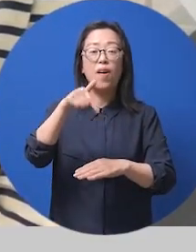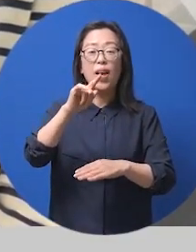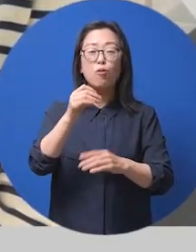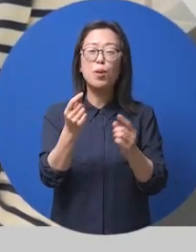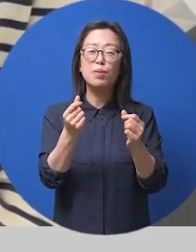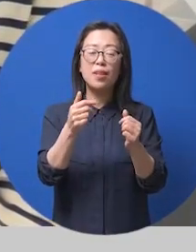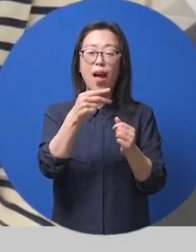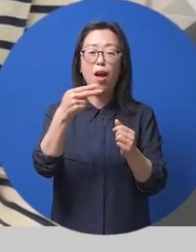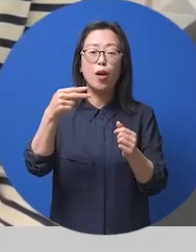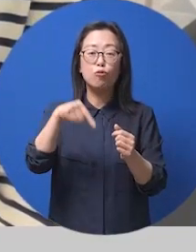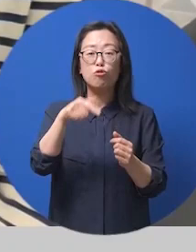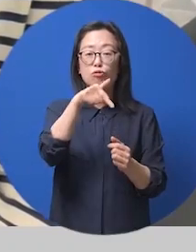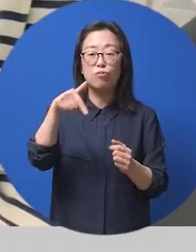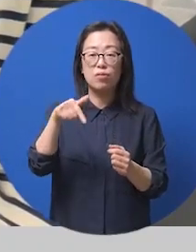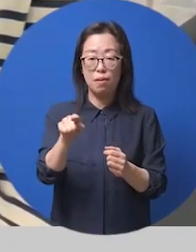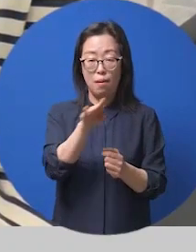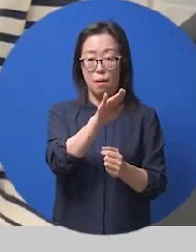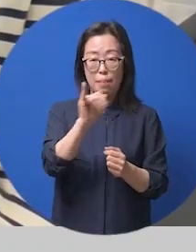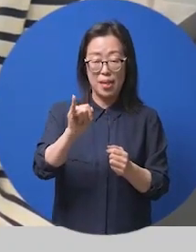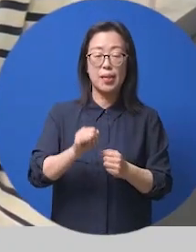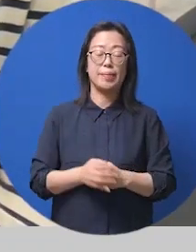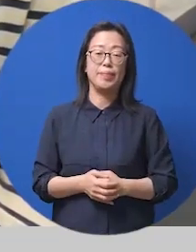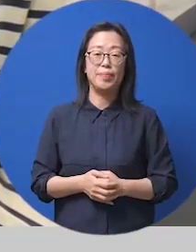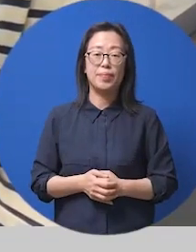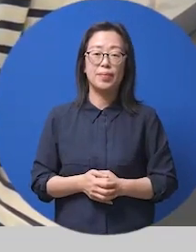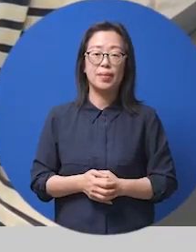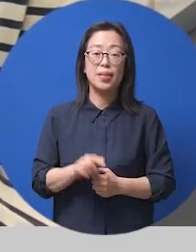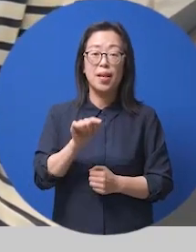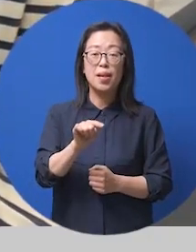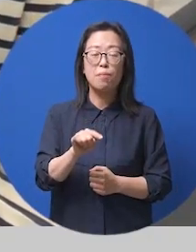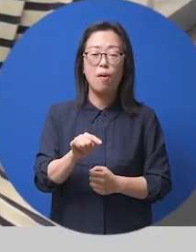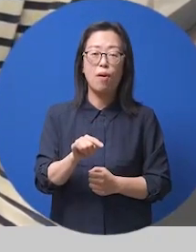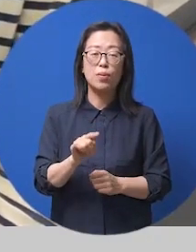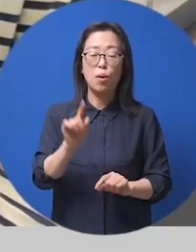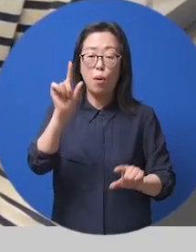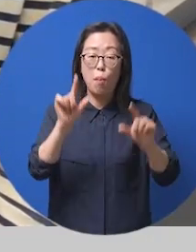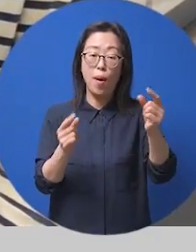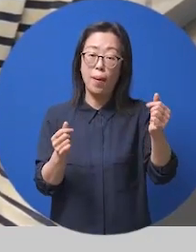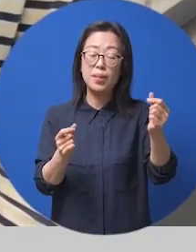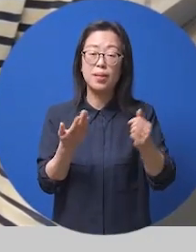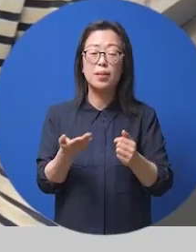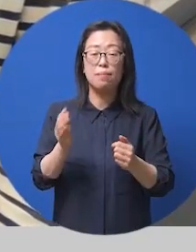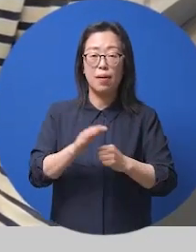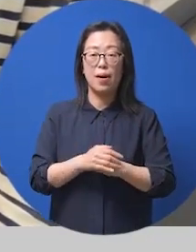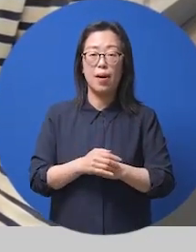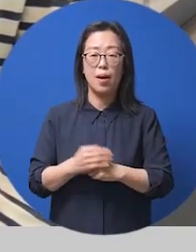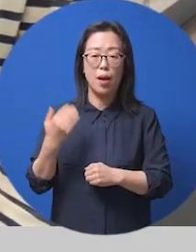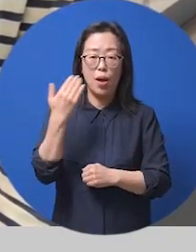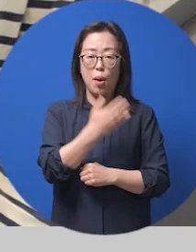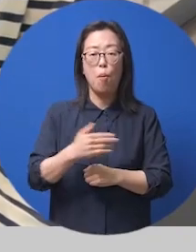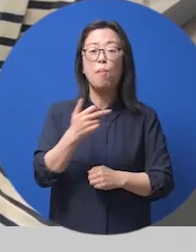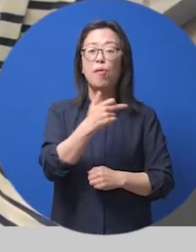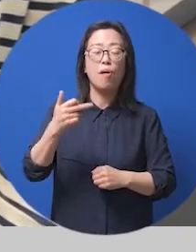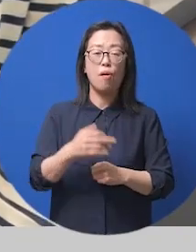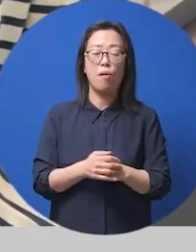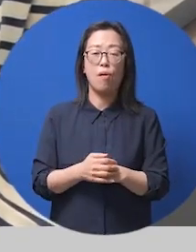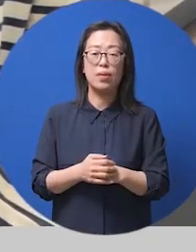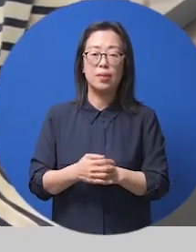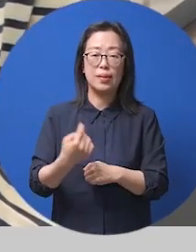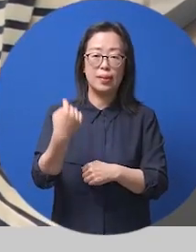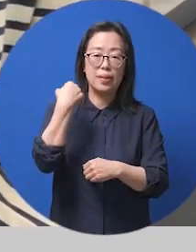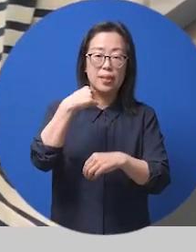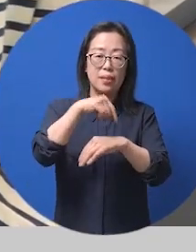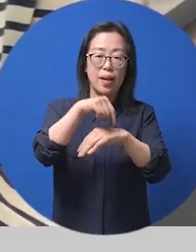닮은 두꺼비에 대해서 알아보도록 하겠습니다. 두꺼비는 개구리와 생김새가 비슷하지만 몸집이 훨씬 크고